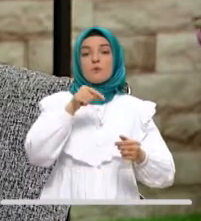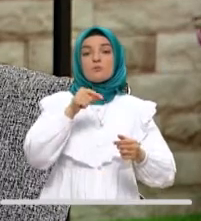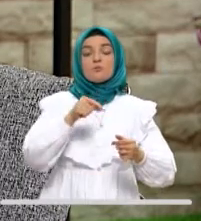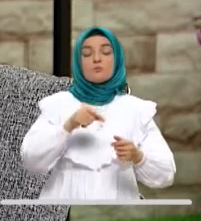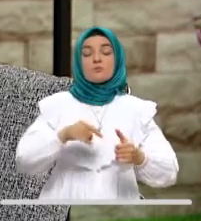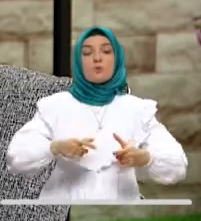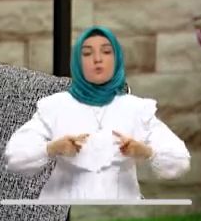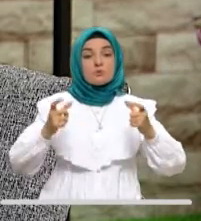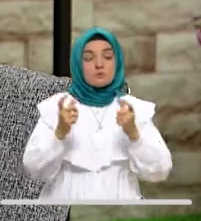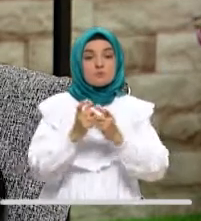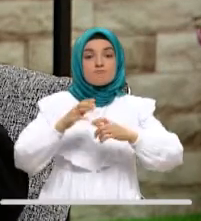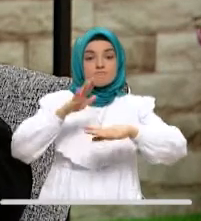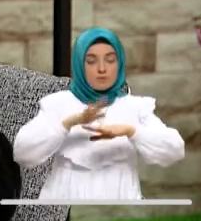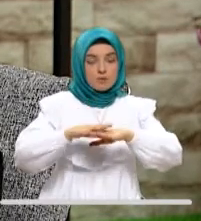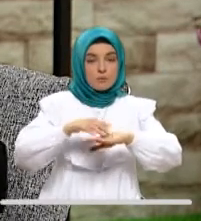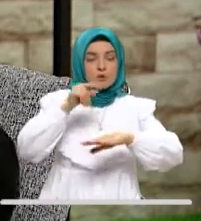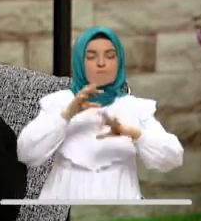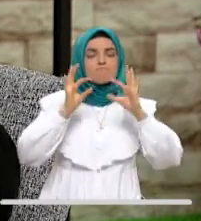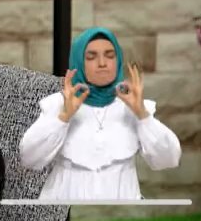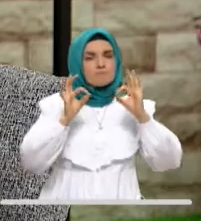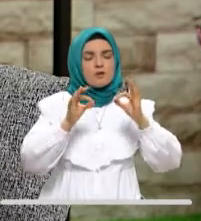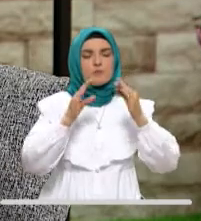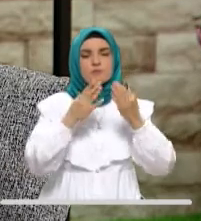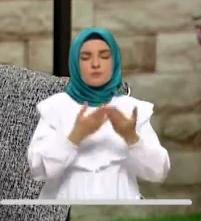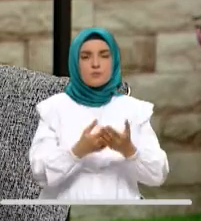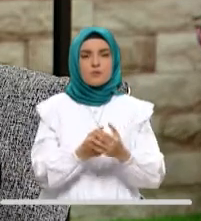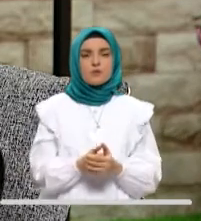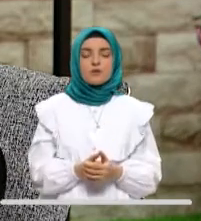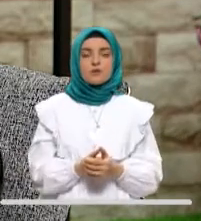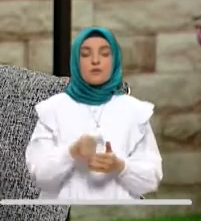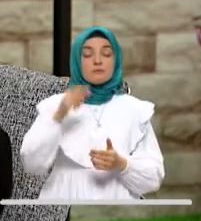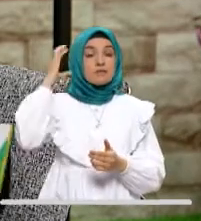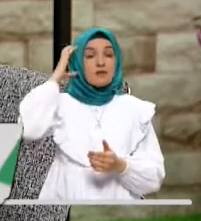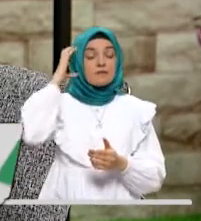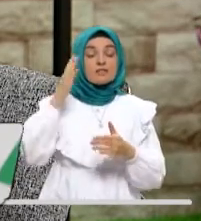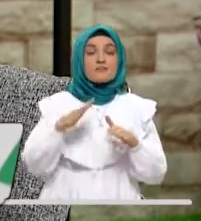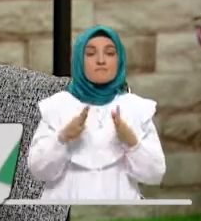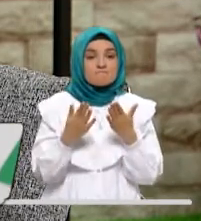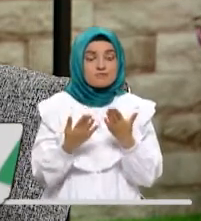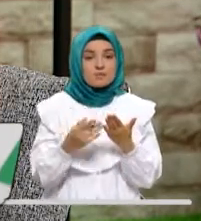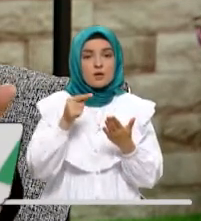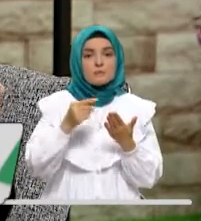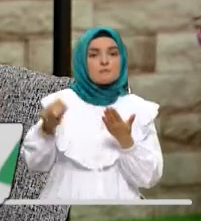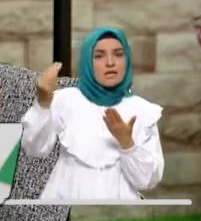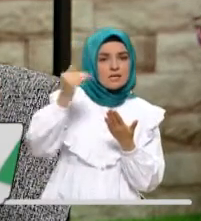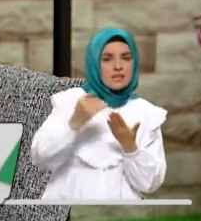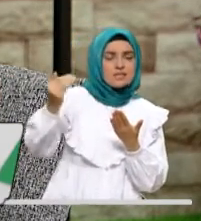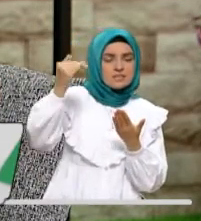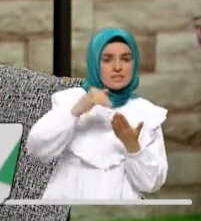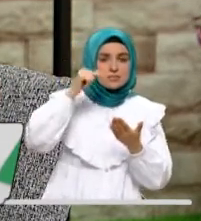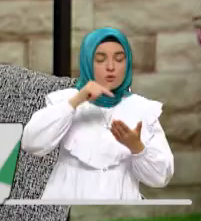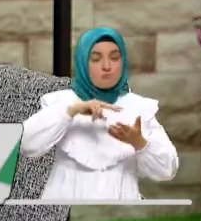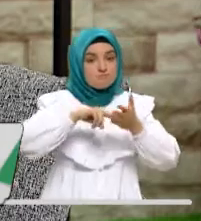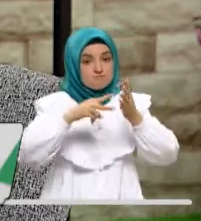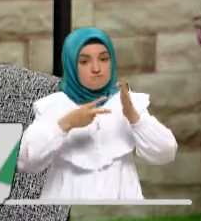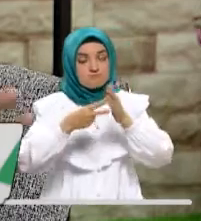Külliyesi'ni kurduğunda evet oraya sürekli hani şimdiki vakıf sistemi nasıl? Bir yerlerden gelecek ki o vakıf dönecek değil mi? Evet. Sürekli bağış böyle